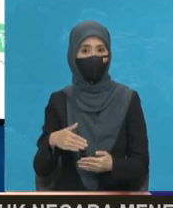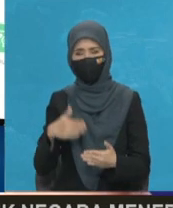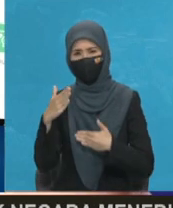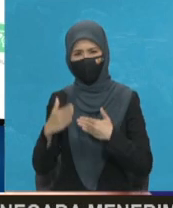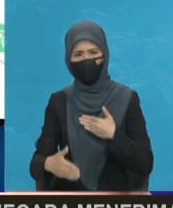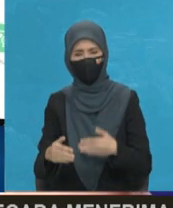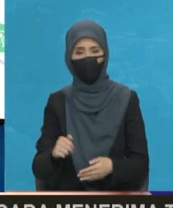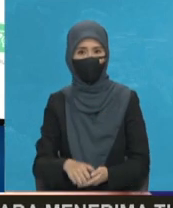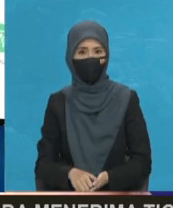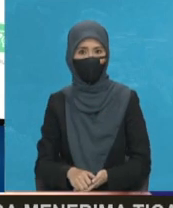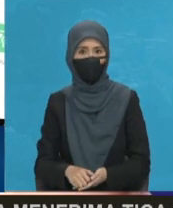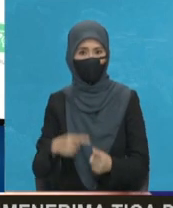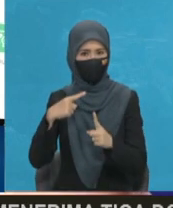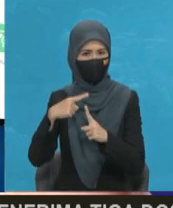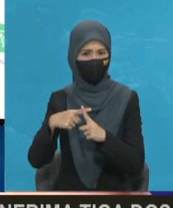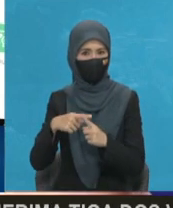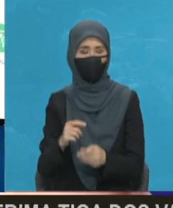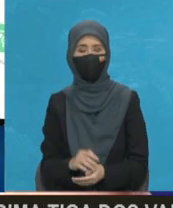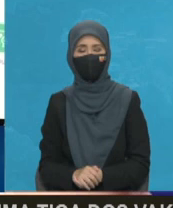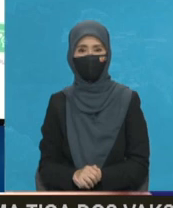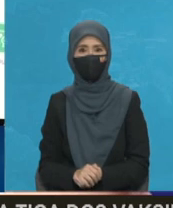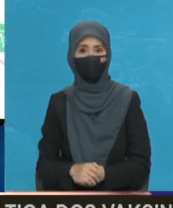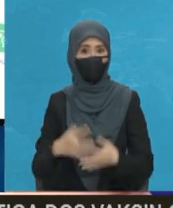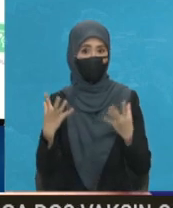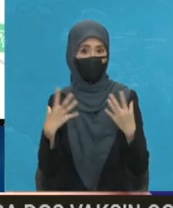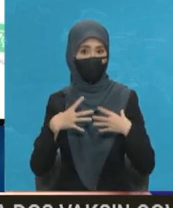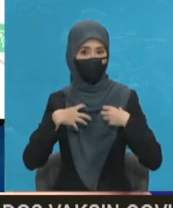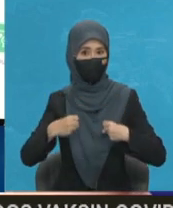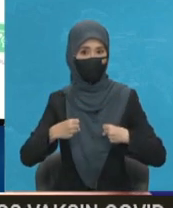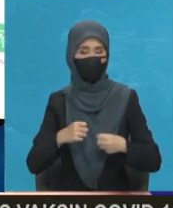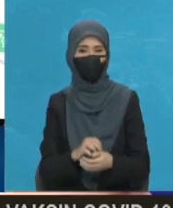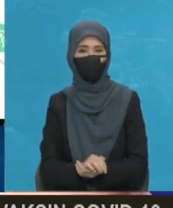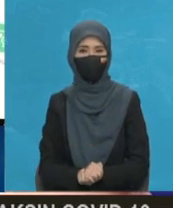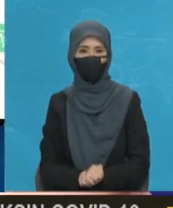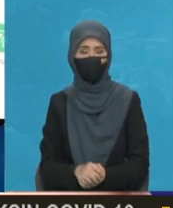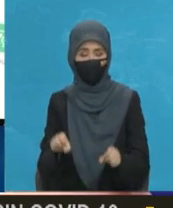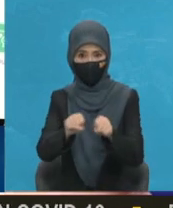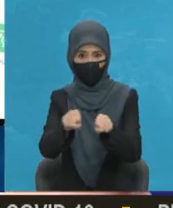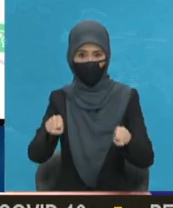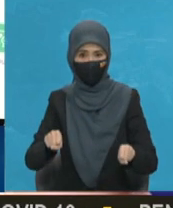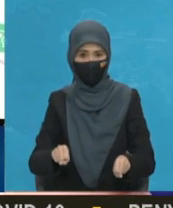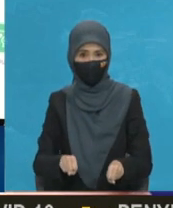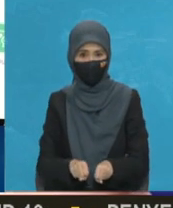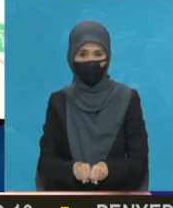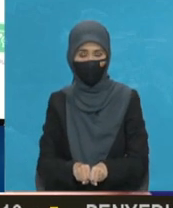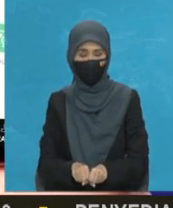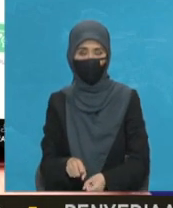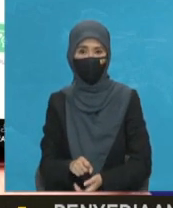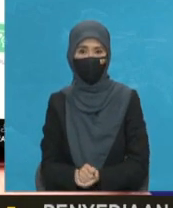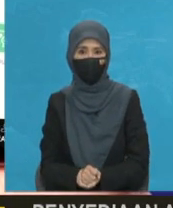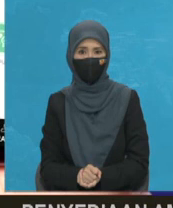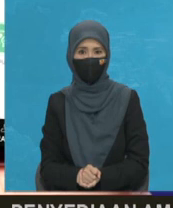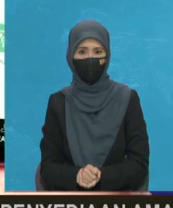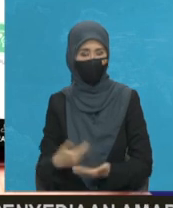mengesahkan buah mereka telah menamatkan kuarantin dan sembuh dari jangkitan kopisma buzz sejauh ini adalah single digital resmi yang